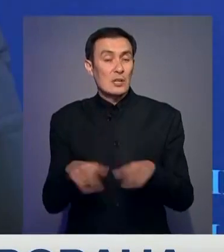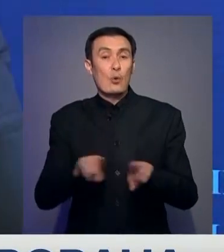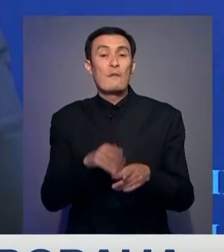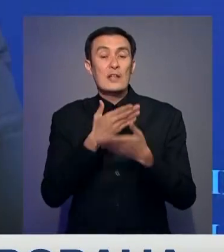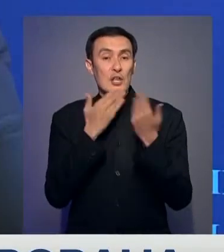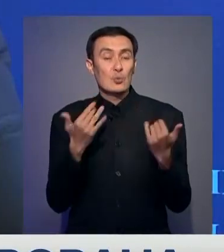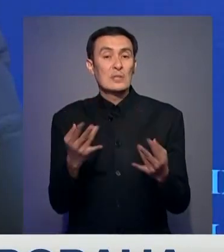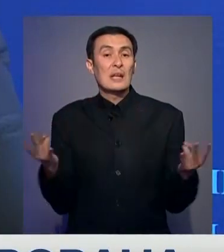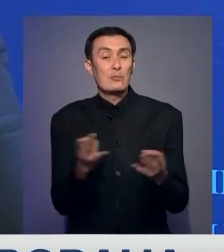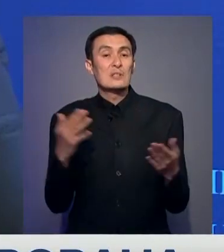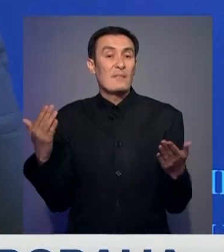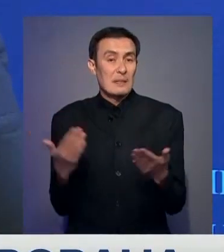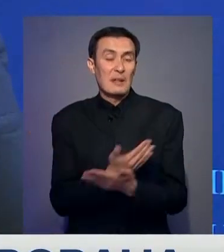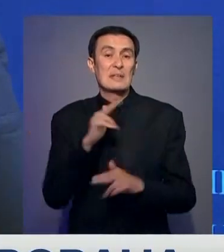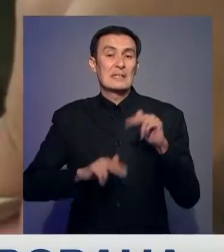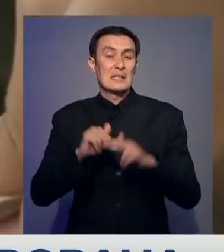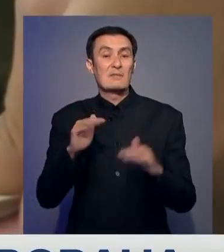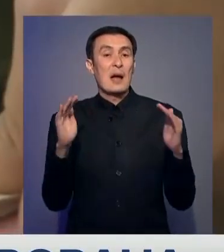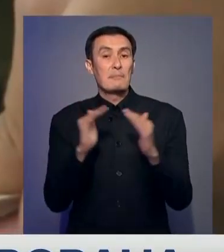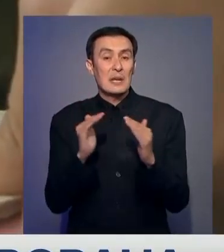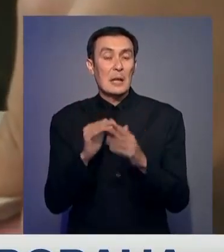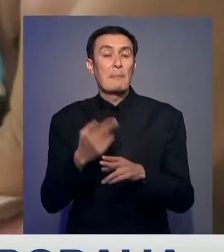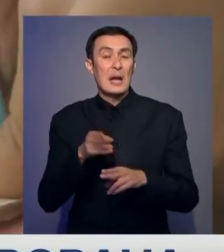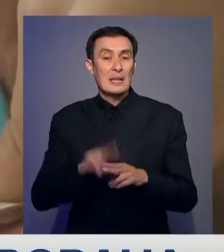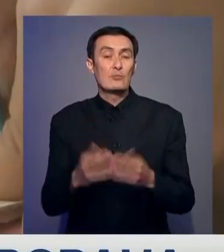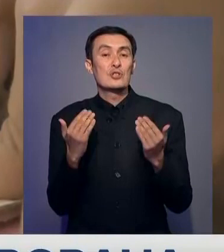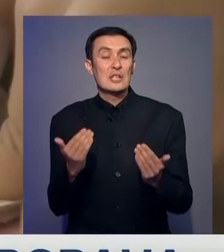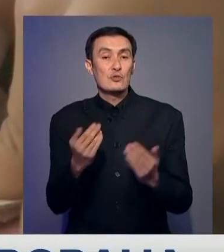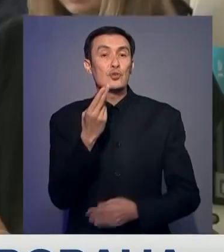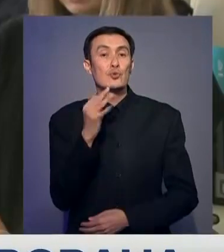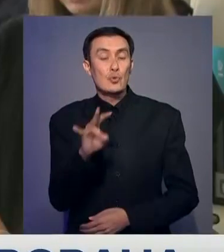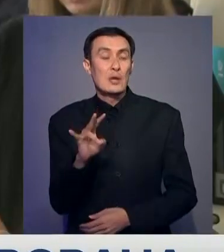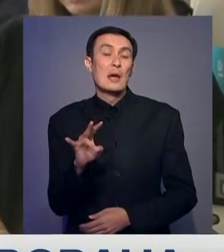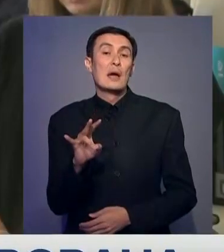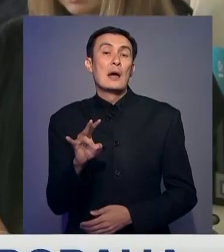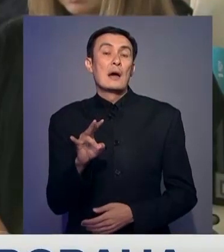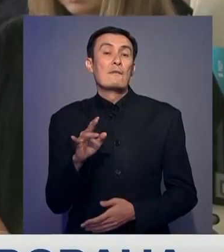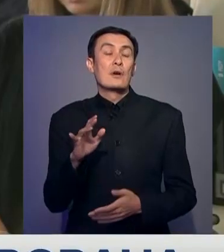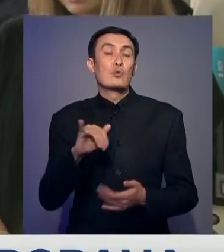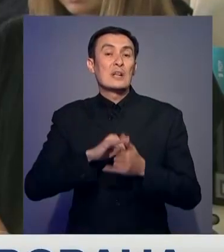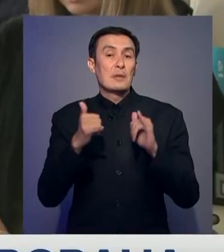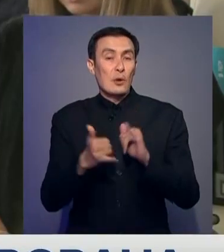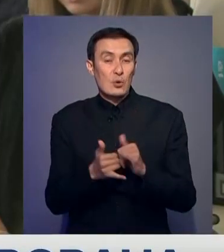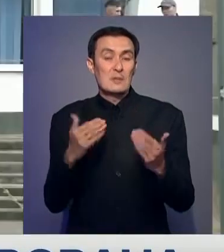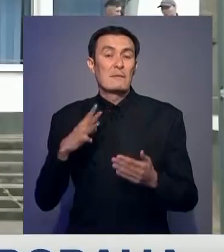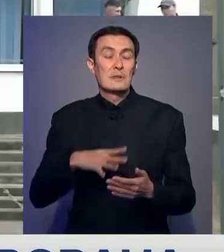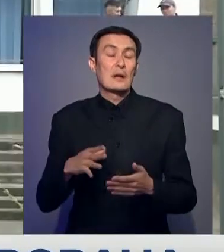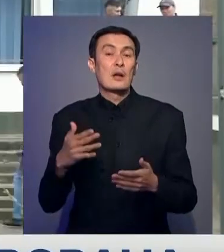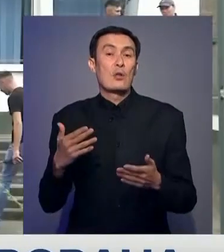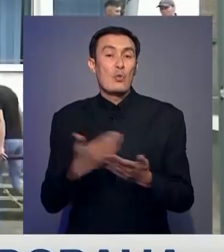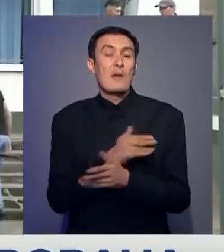нет. Требуется возобновление строительства объекта, поэтому действующий ЦОН на левобережье города взял на себя